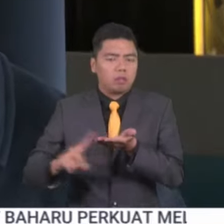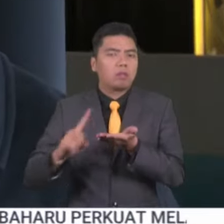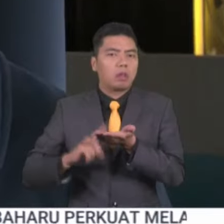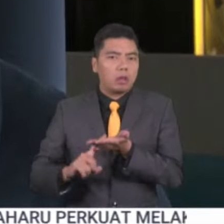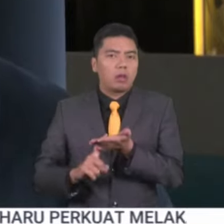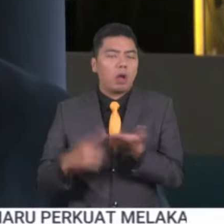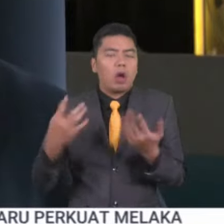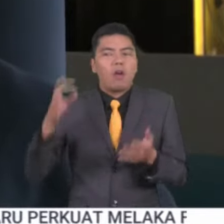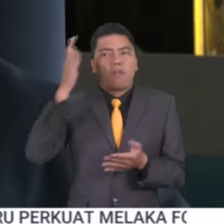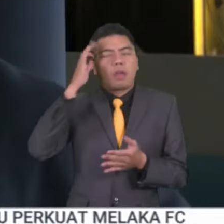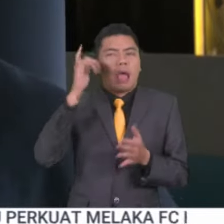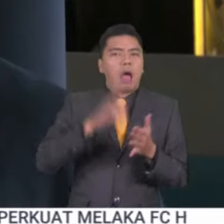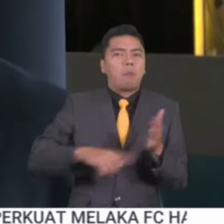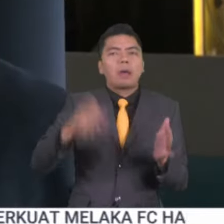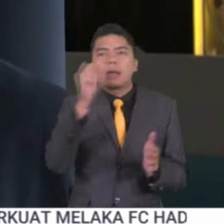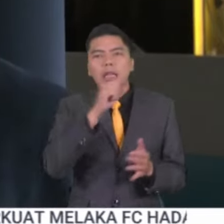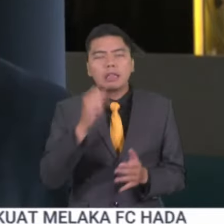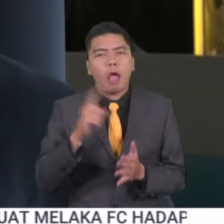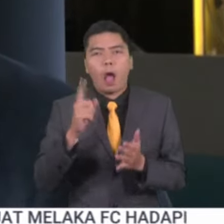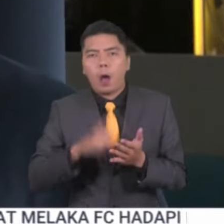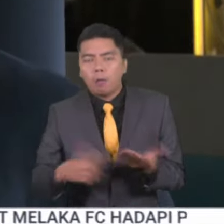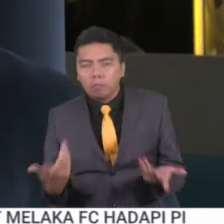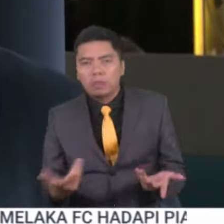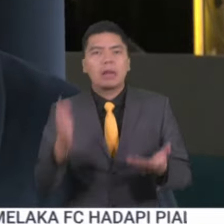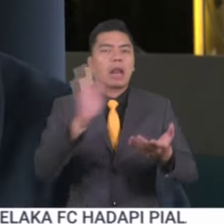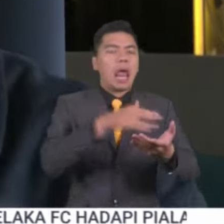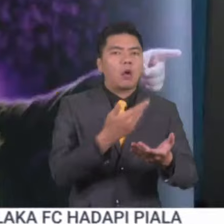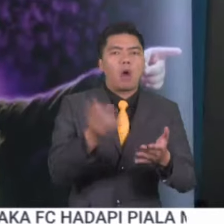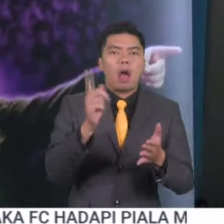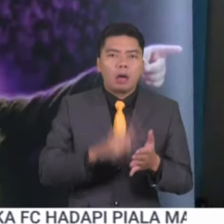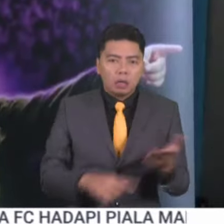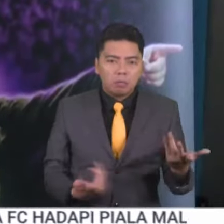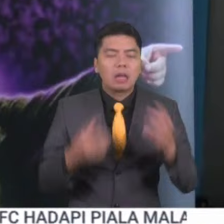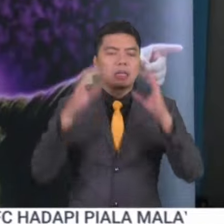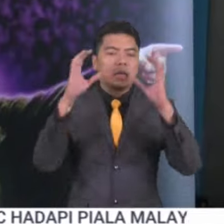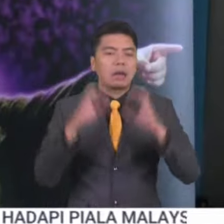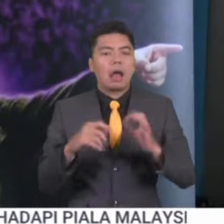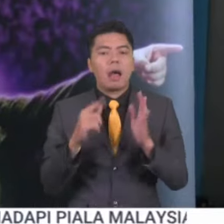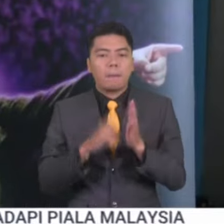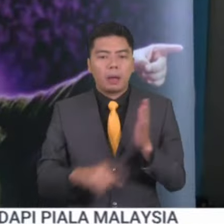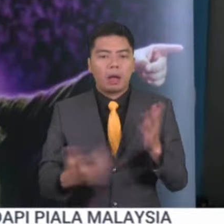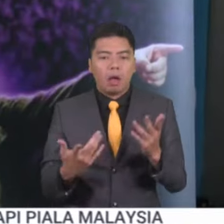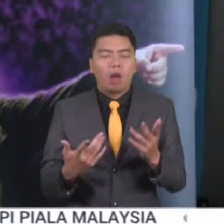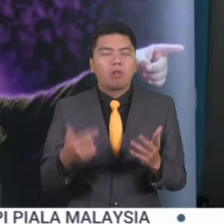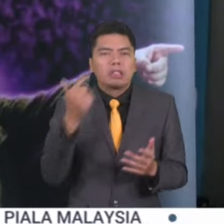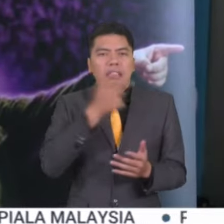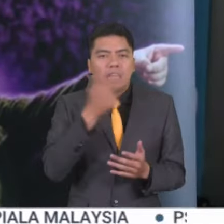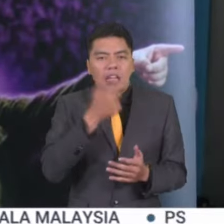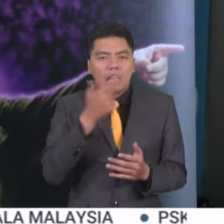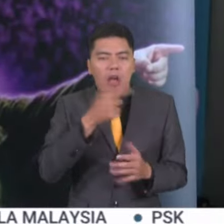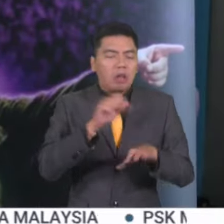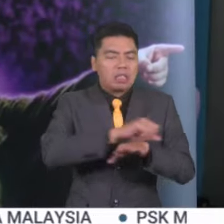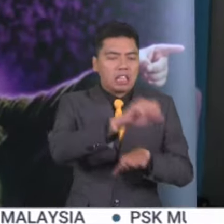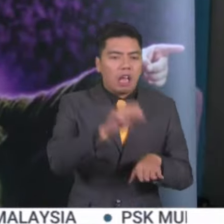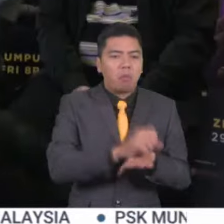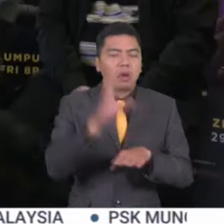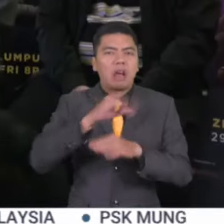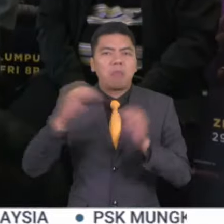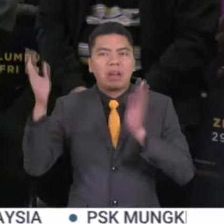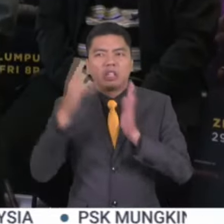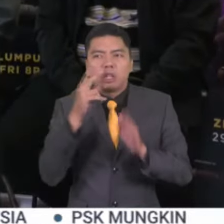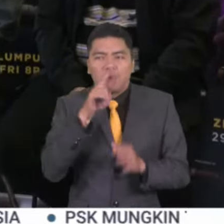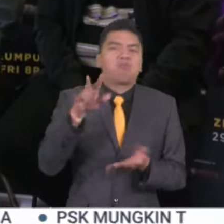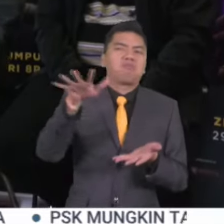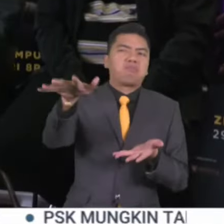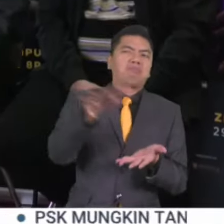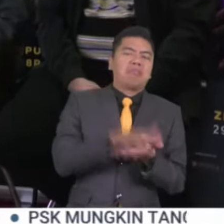lagu apa yang mau dibawakan, lalu konsepnya seperti apa, karena kita tidak mau konser kita di Malaysia dan Singapura benar-benar sama, kita tidak mau. Jadi memang